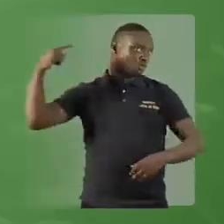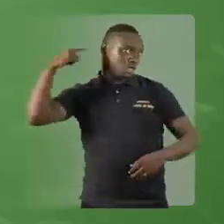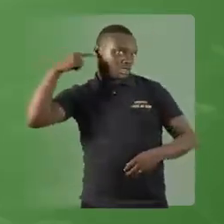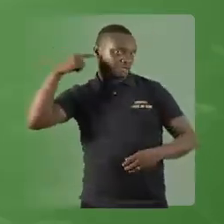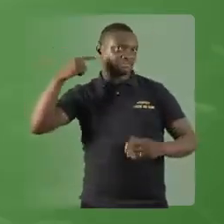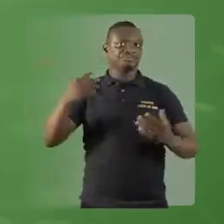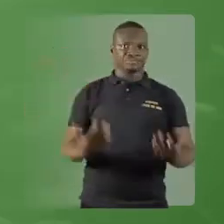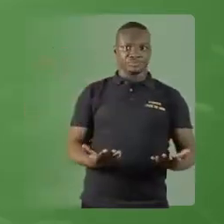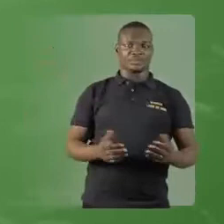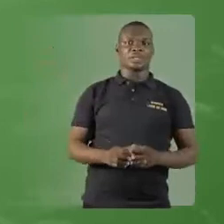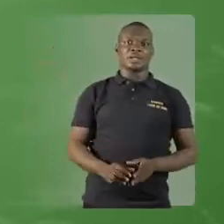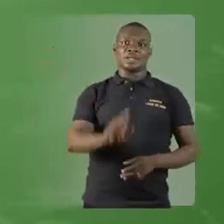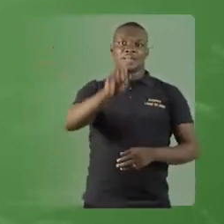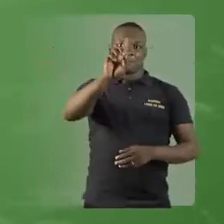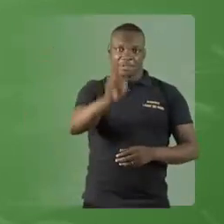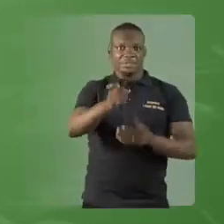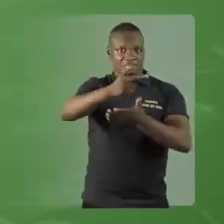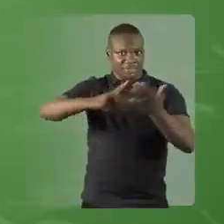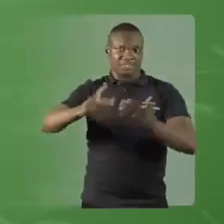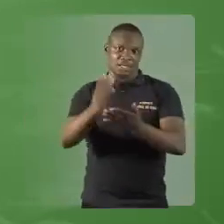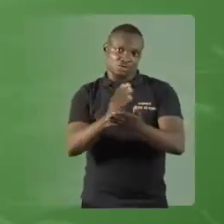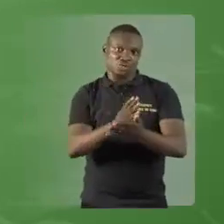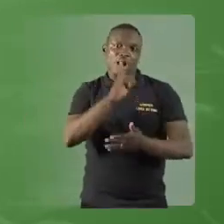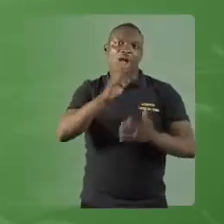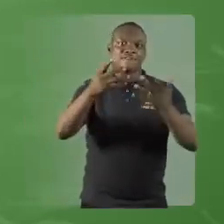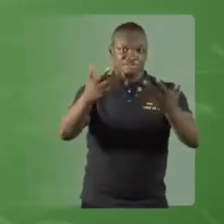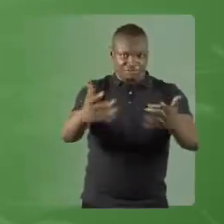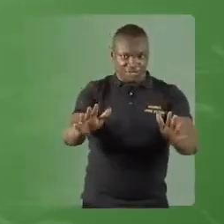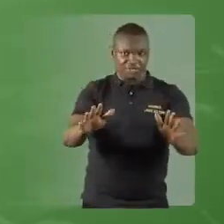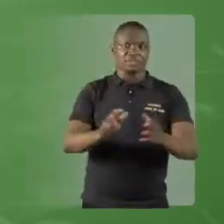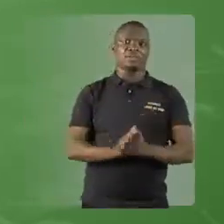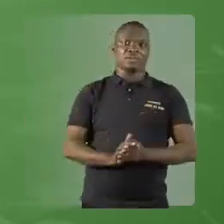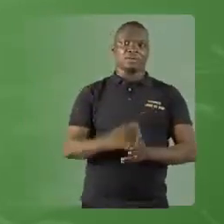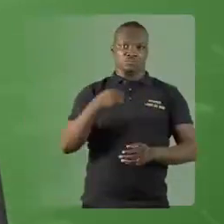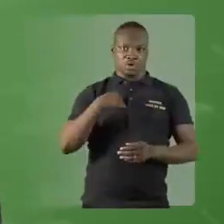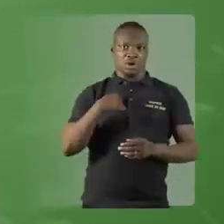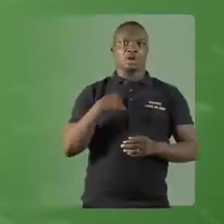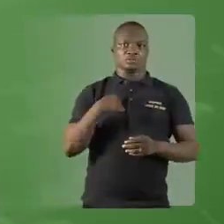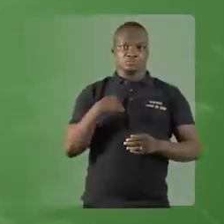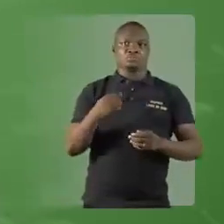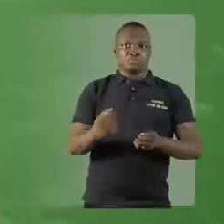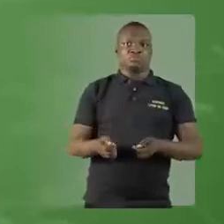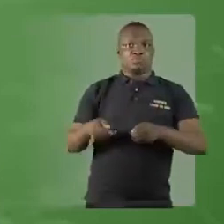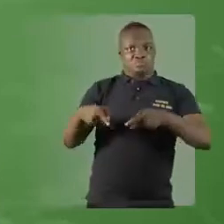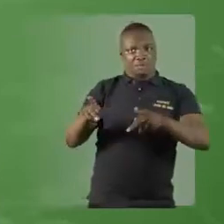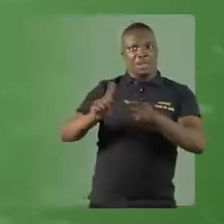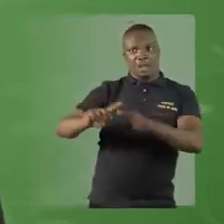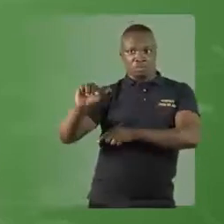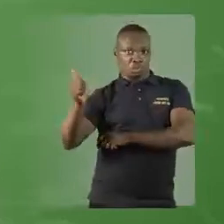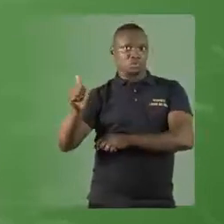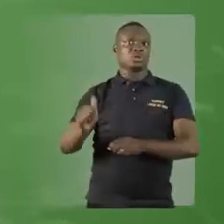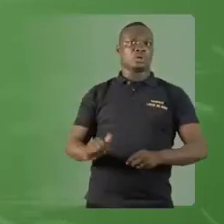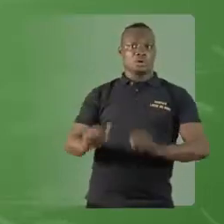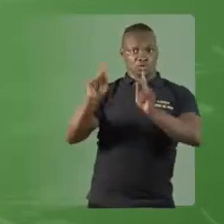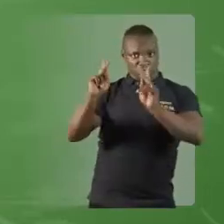La première partie de notre leçon vient de s'achever. Je vous laisse en compagnie de mon collègue qui traitera